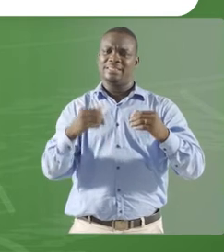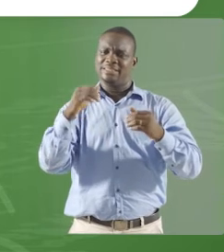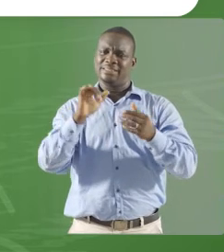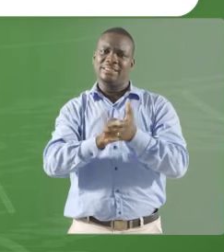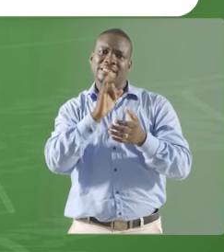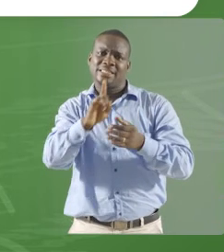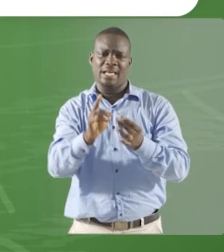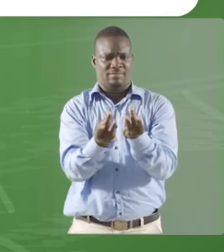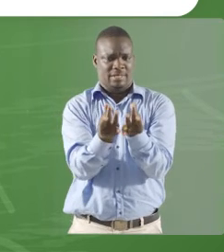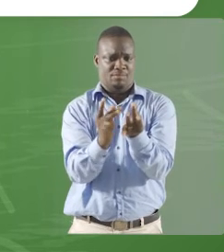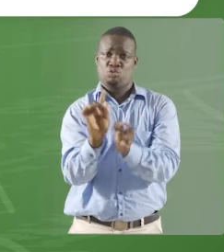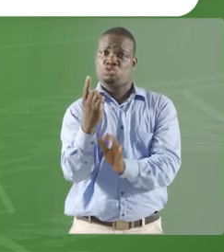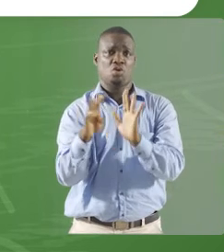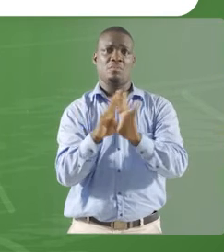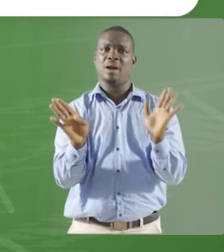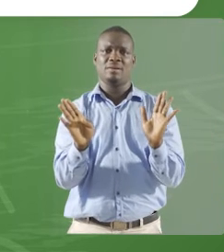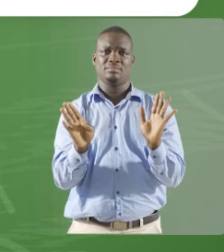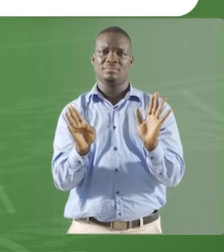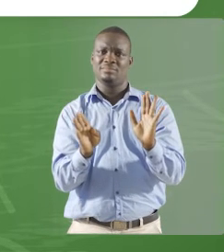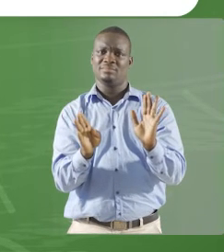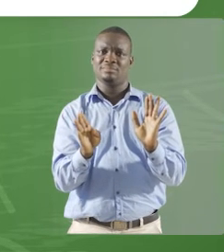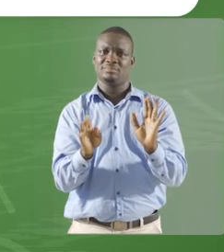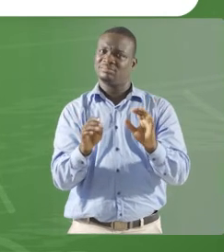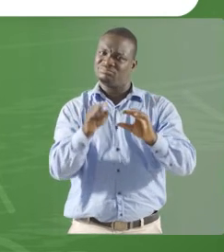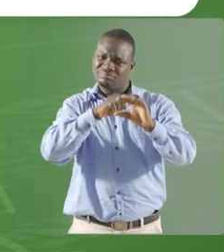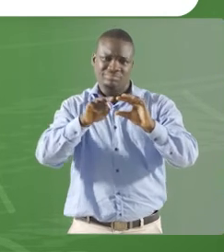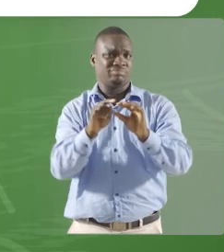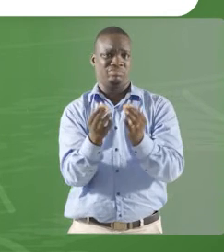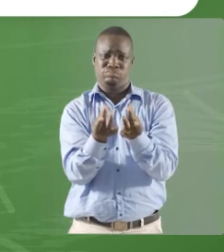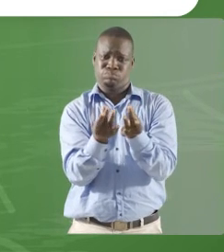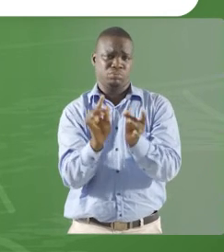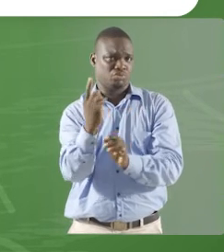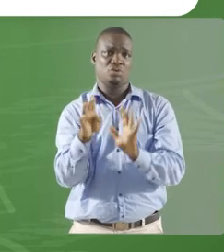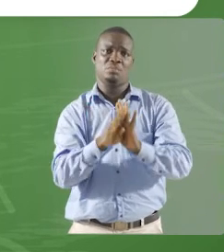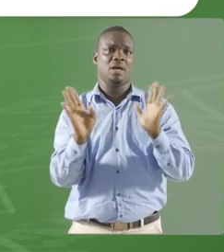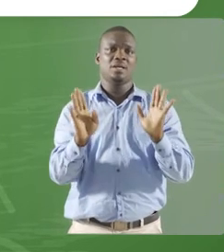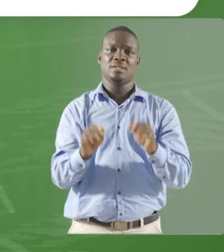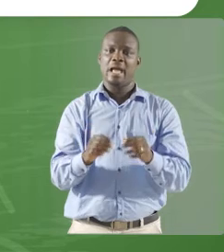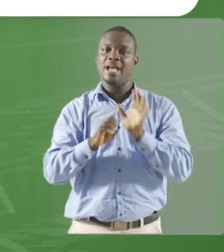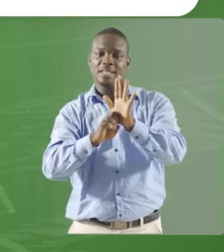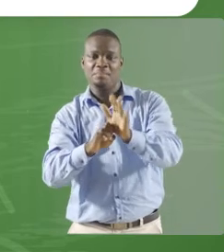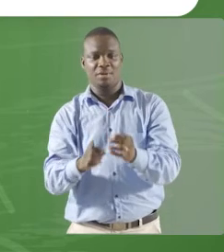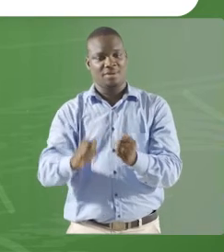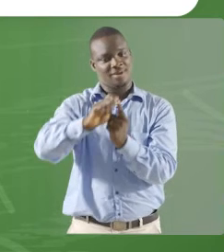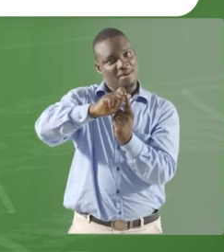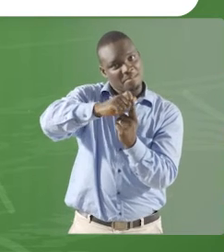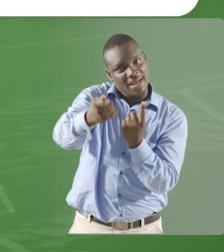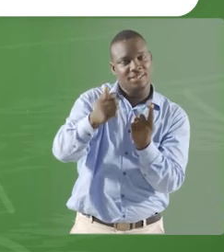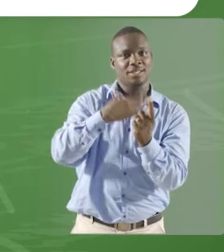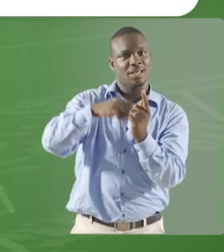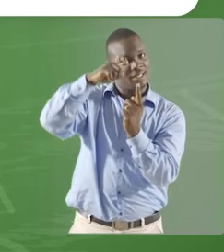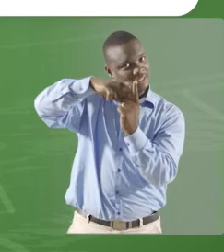constituée en grande partie par l'albumène, et l'embryon est très petit. Par exemple, le maïs et le